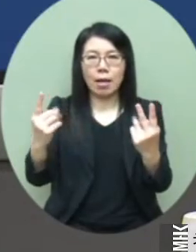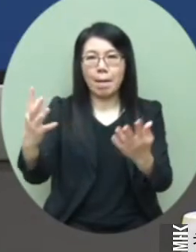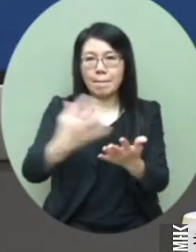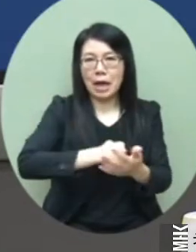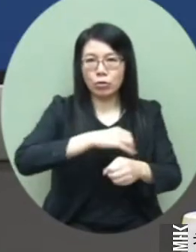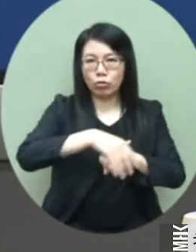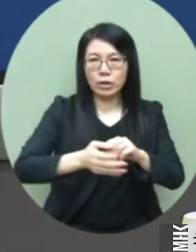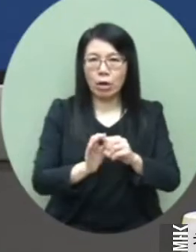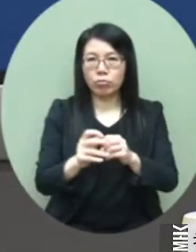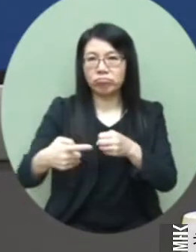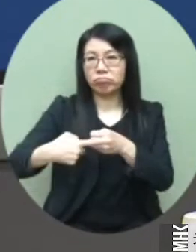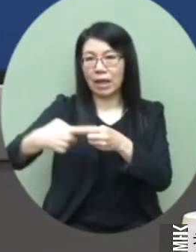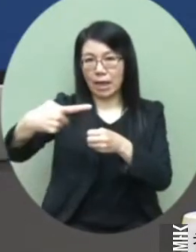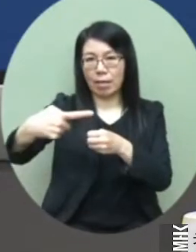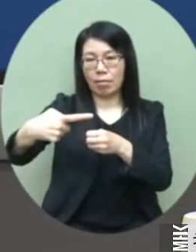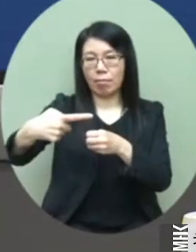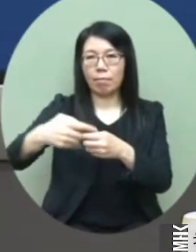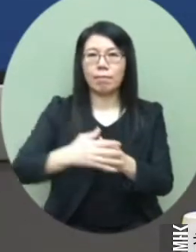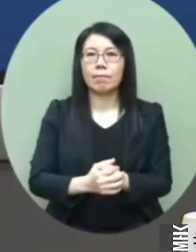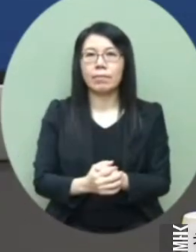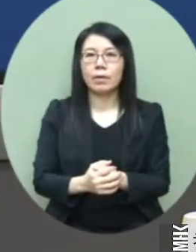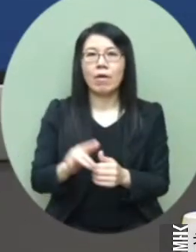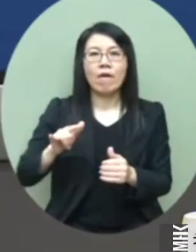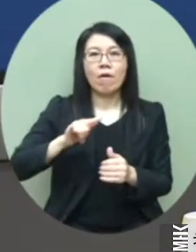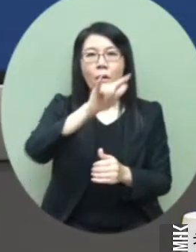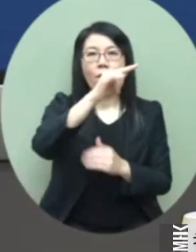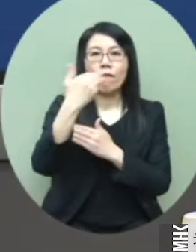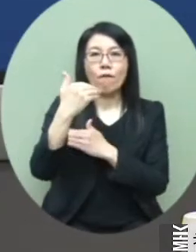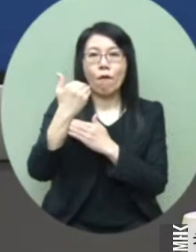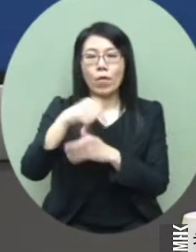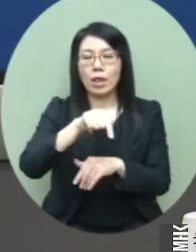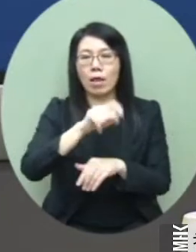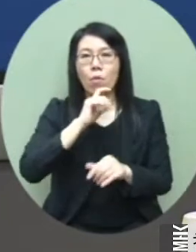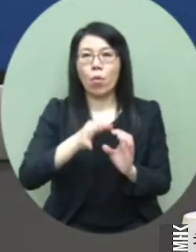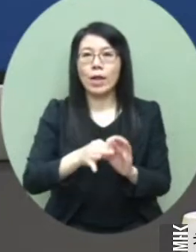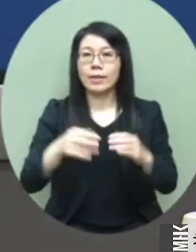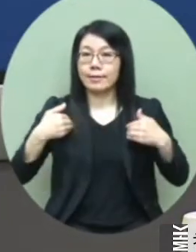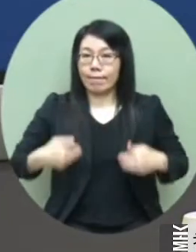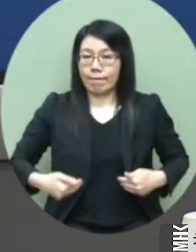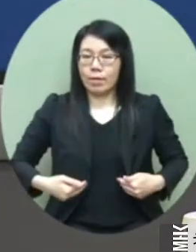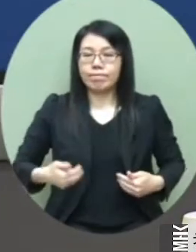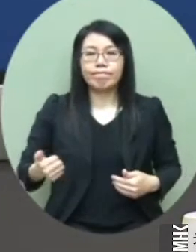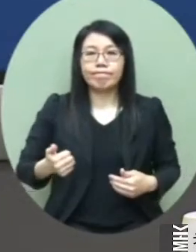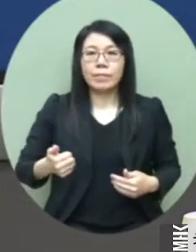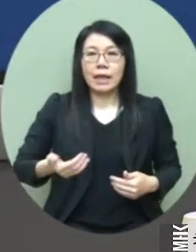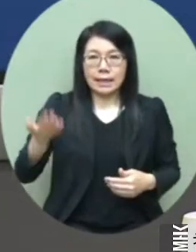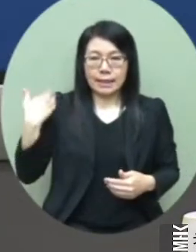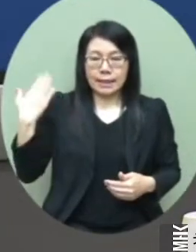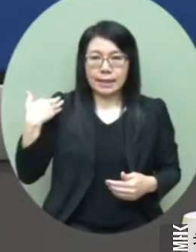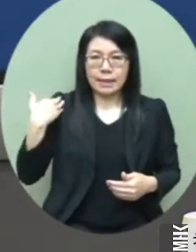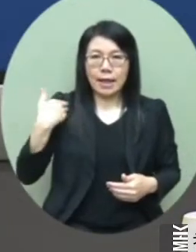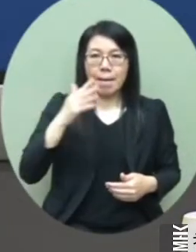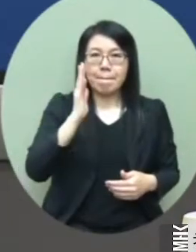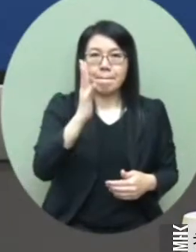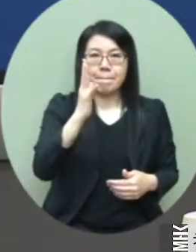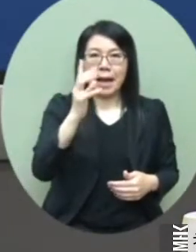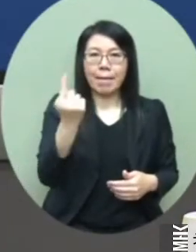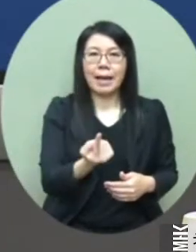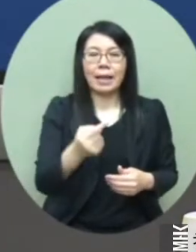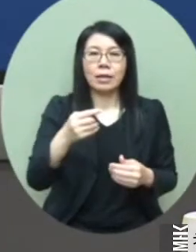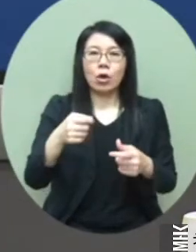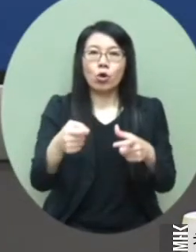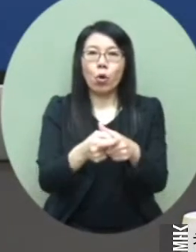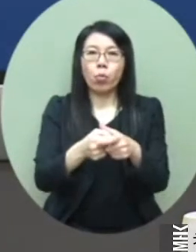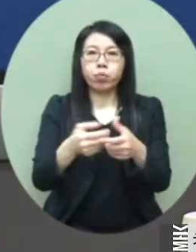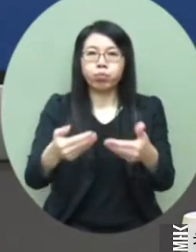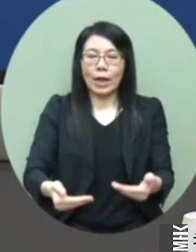全球第一呢個嘅空運嘅地位，係當年應該係500萬公噸嘅貨物